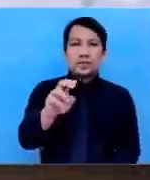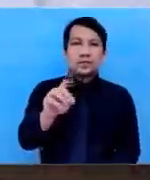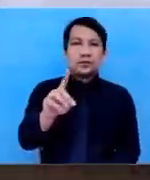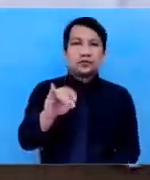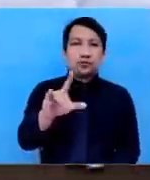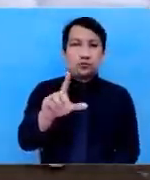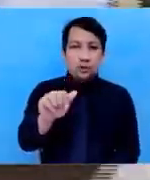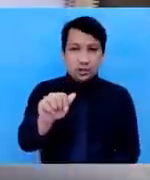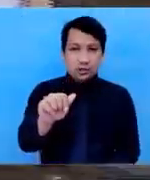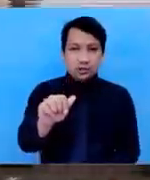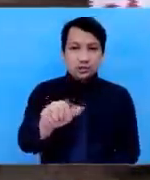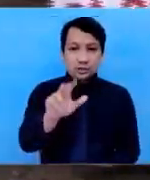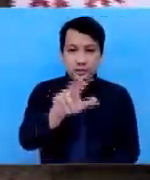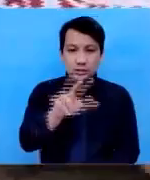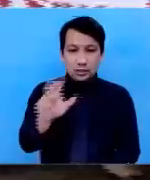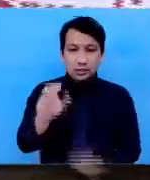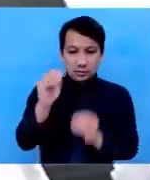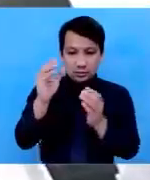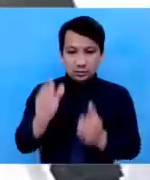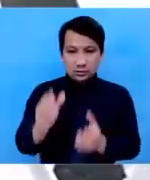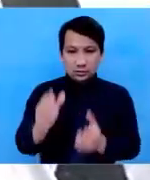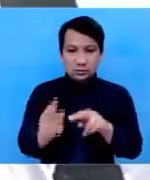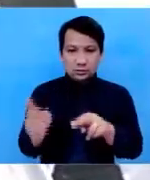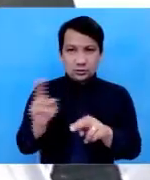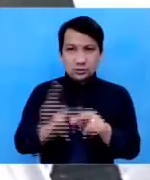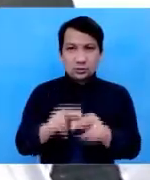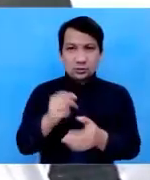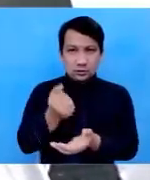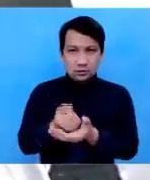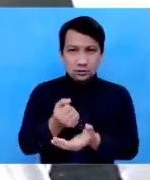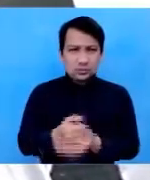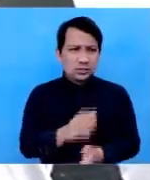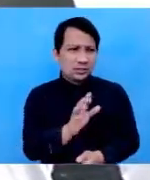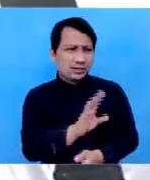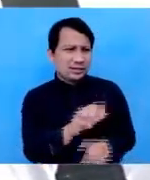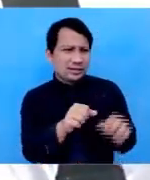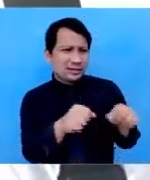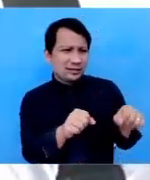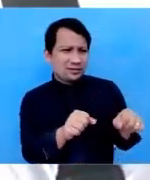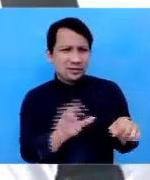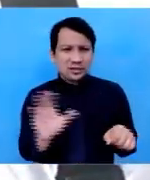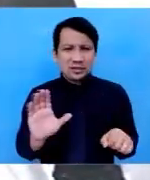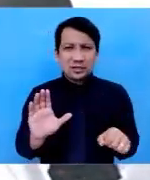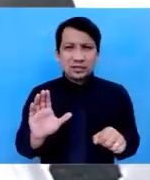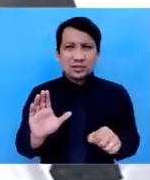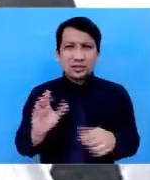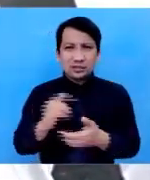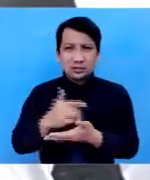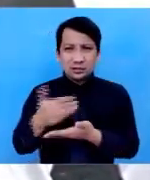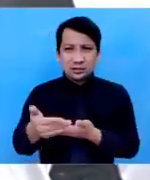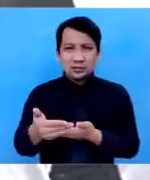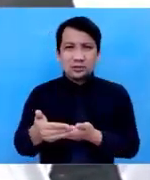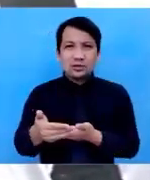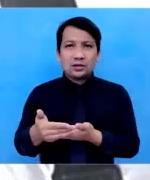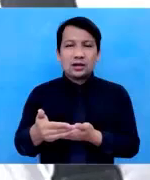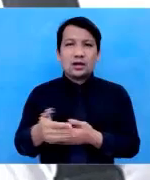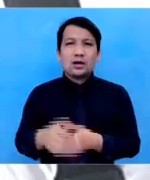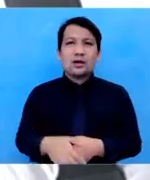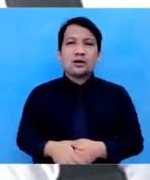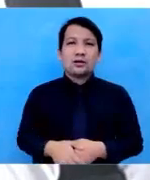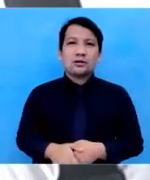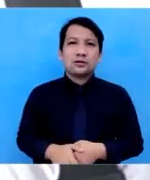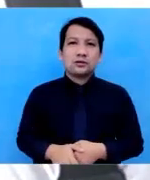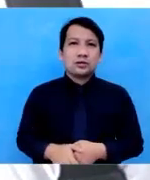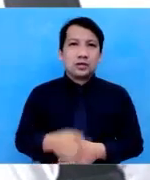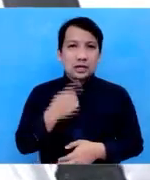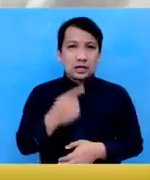para manawagan ng taas sahod. Hindi motor eh, hindi yung laptop yung magpapasaya sa kagurong ito. No? Sa katunayan ay yung mataas na sahod talaga,